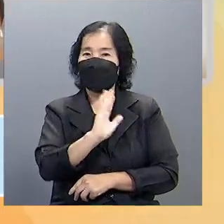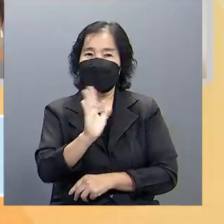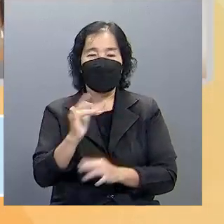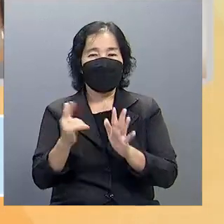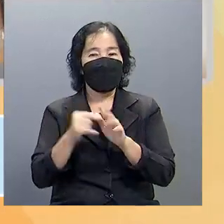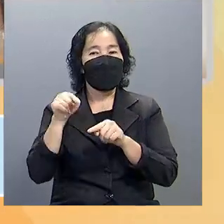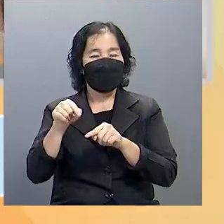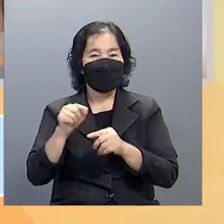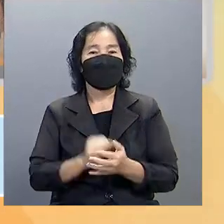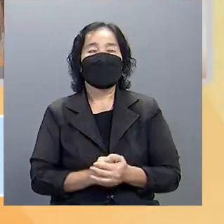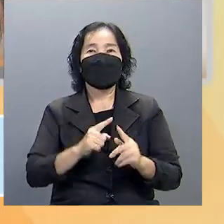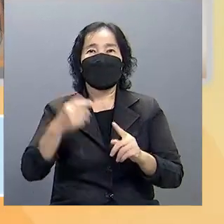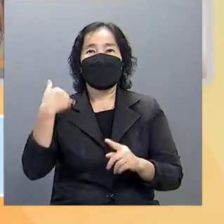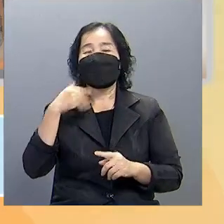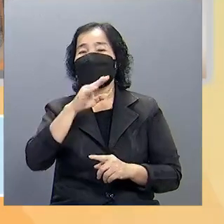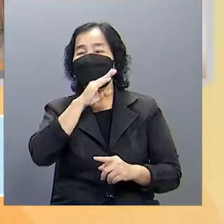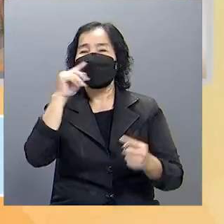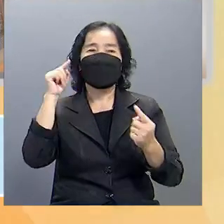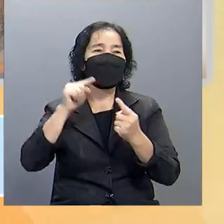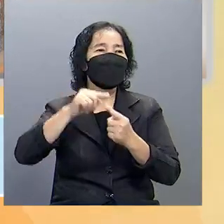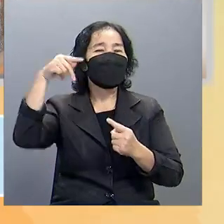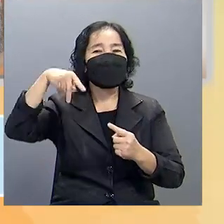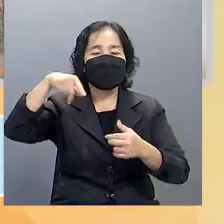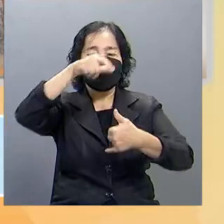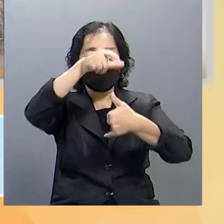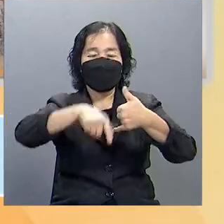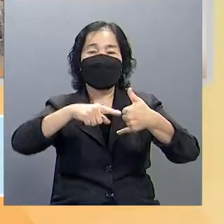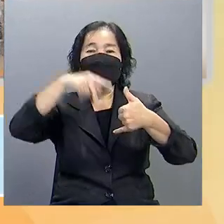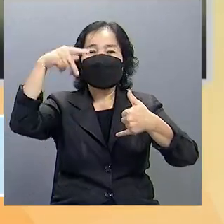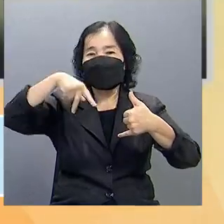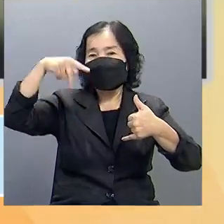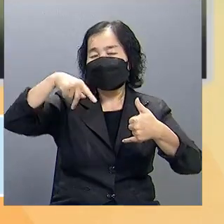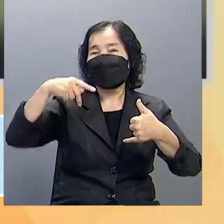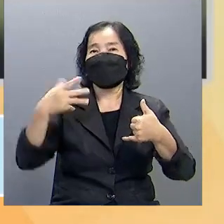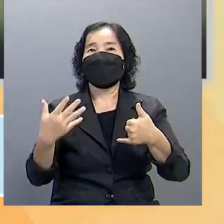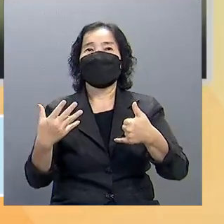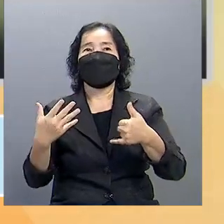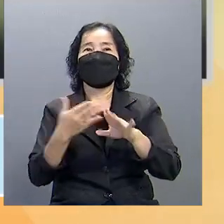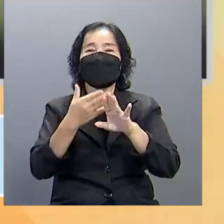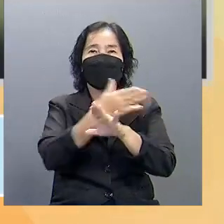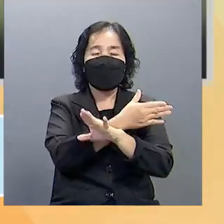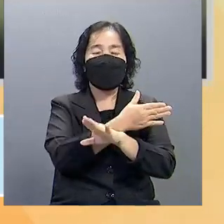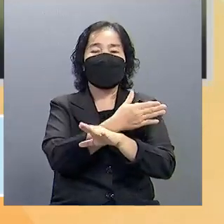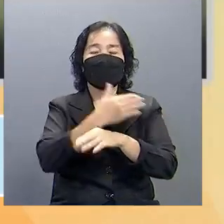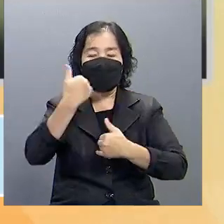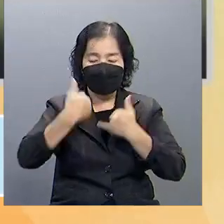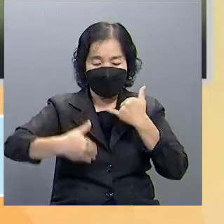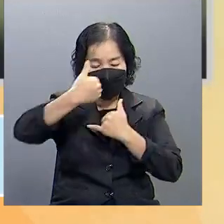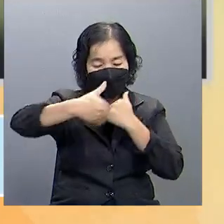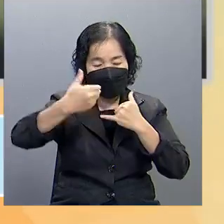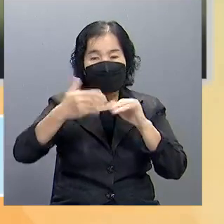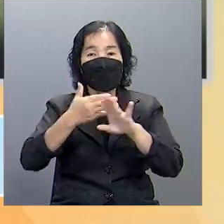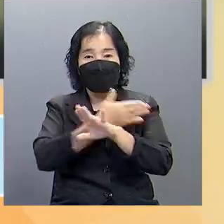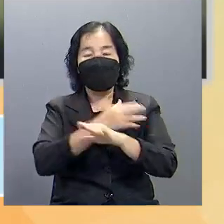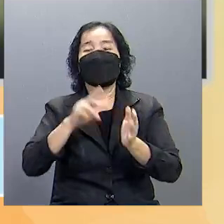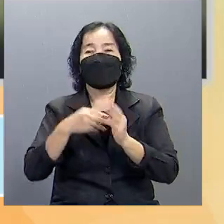ได้ป่ะมีเคสพิเศษเรื่อจะต้องอาจจะใช้หนึ่งคือใช้ก่อนผ่าตัดครับนำสลบใช้ปัญญานำส่งอะไรอย่าง